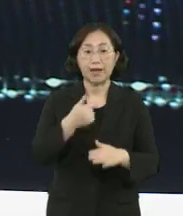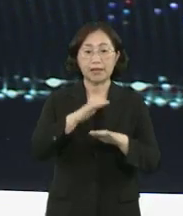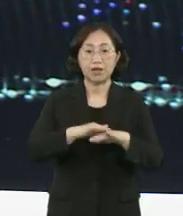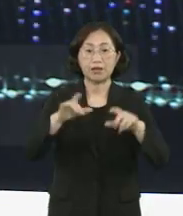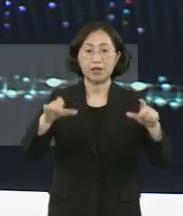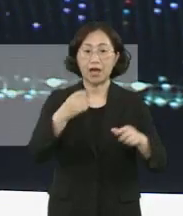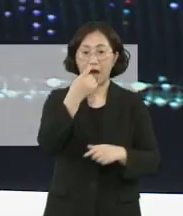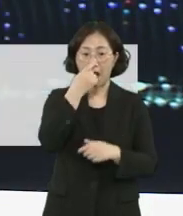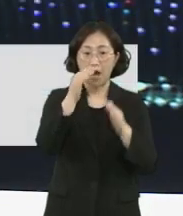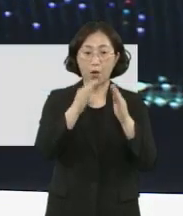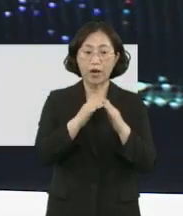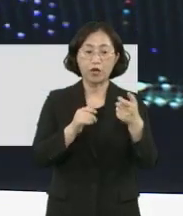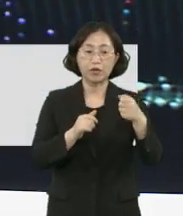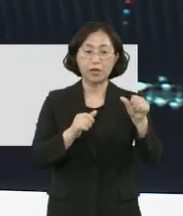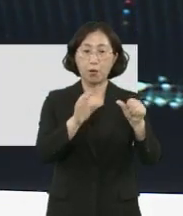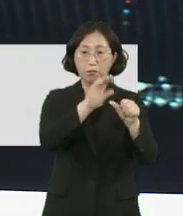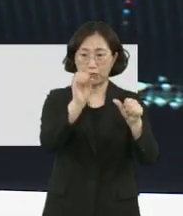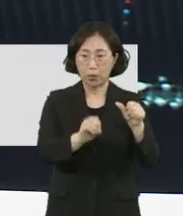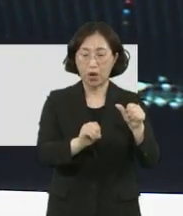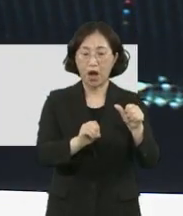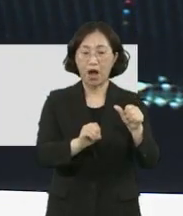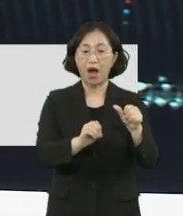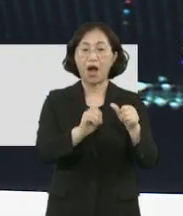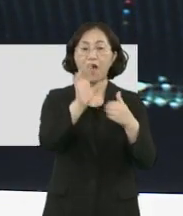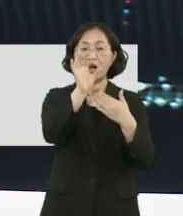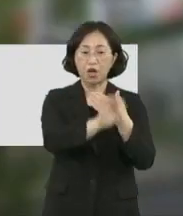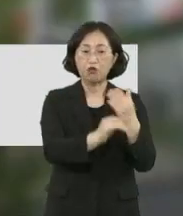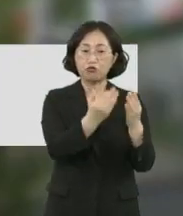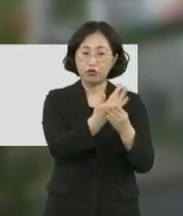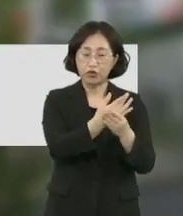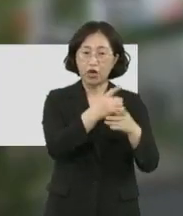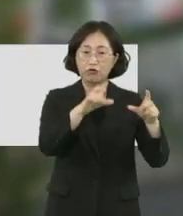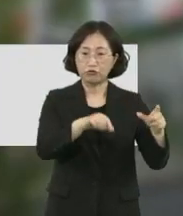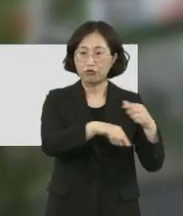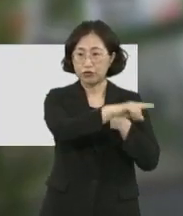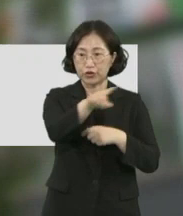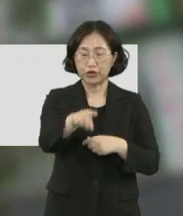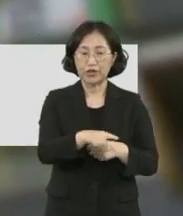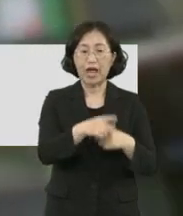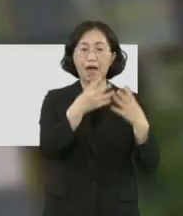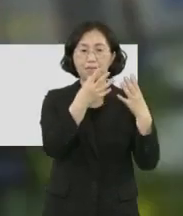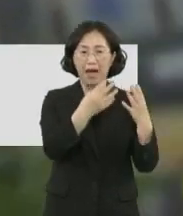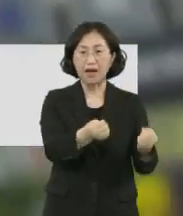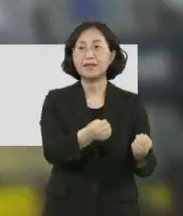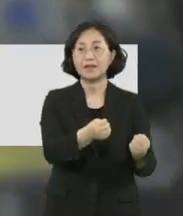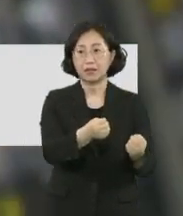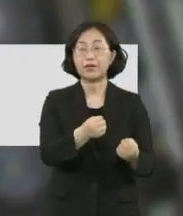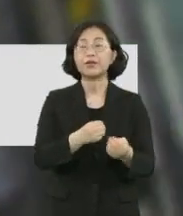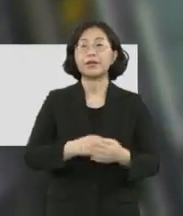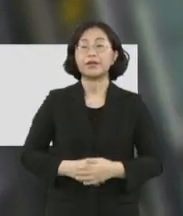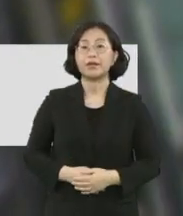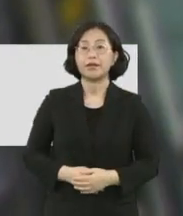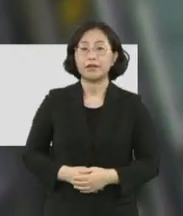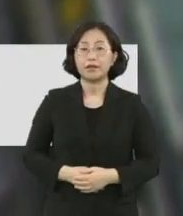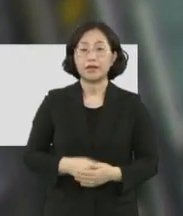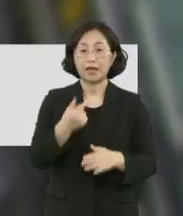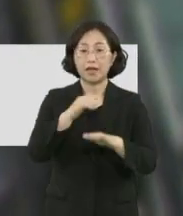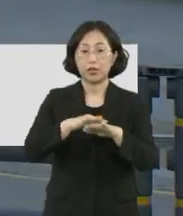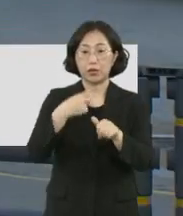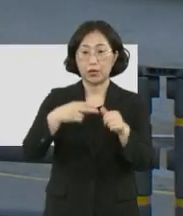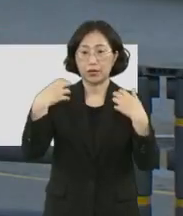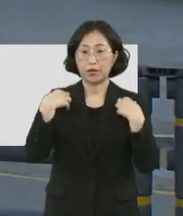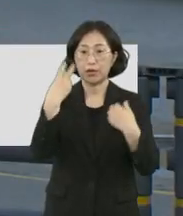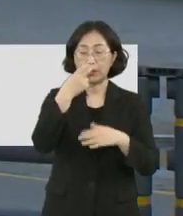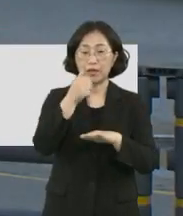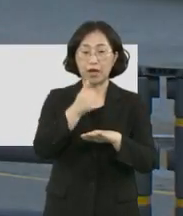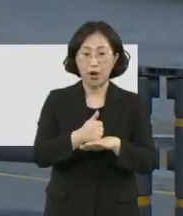대전 지역 학원의 65% 이상이 서구와 유성구 등 서부 지역에 집중돼 있는 것으로 나타났습니다. 대전교육청